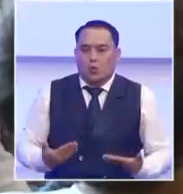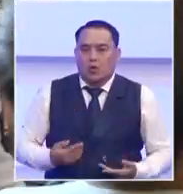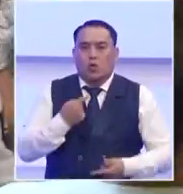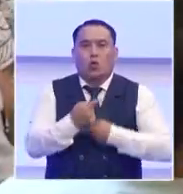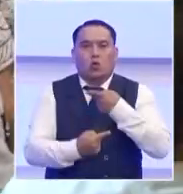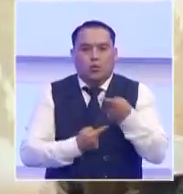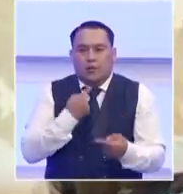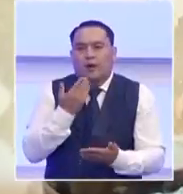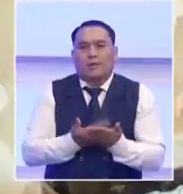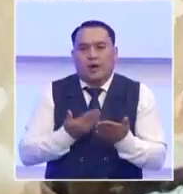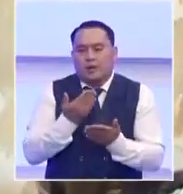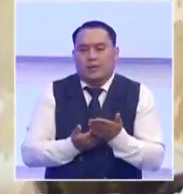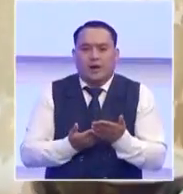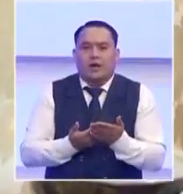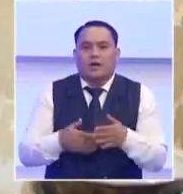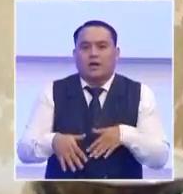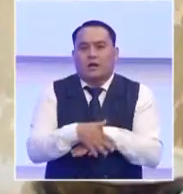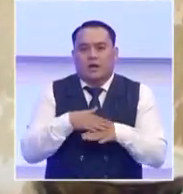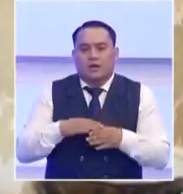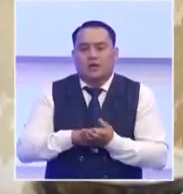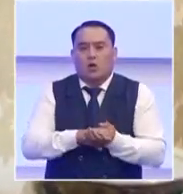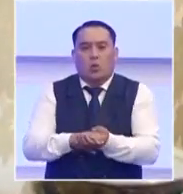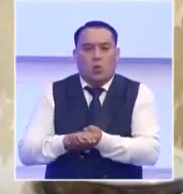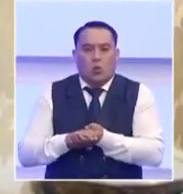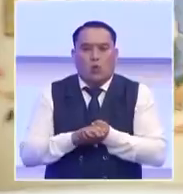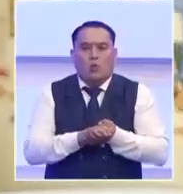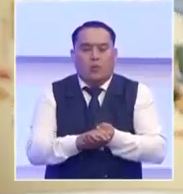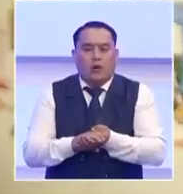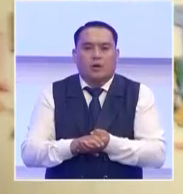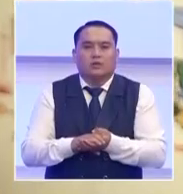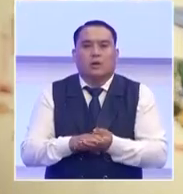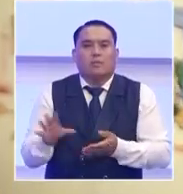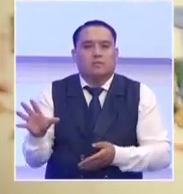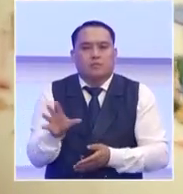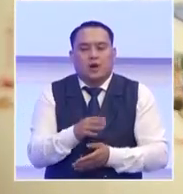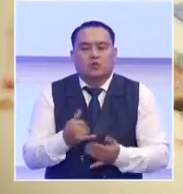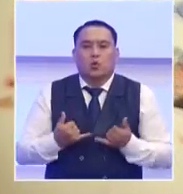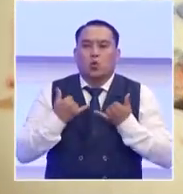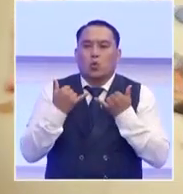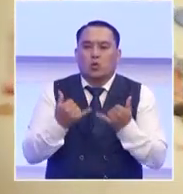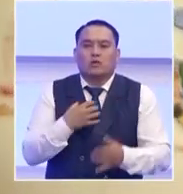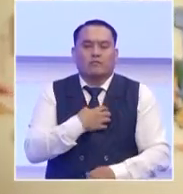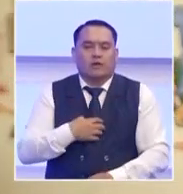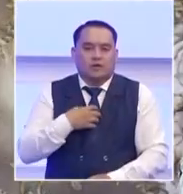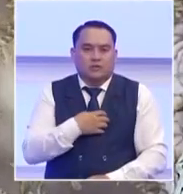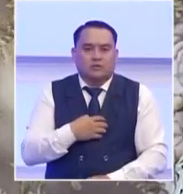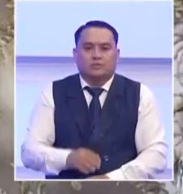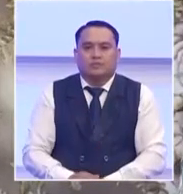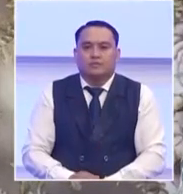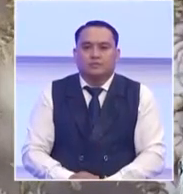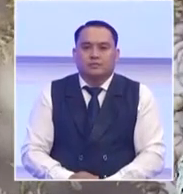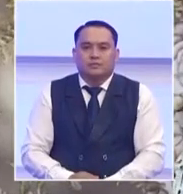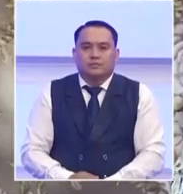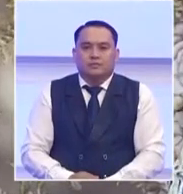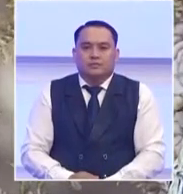ұрпақтары үлгі тұтты. Шаңырақтың ұйытқысы отанасы Бәтжан апа бәрінен сыйласымдылық маңызды дейді. Осы сауда